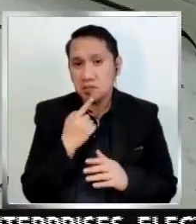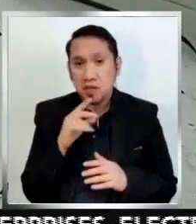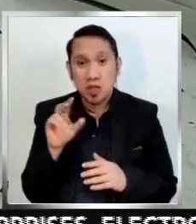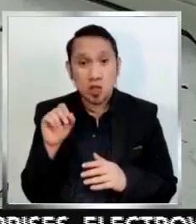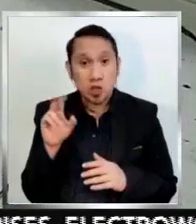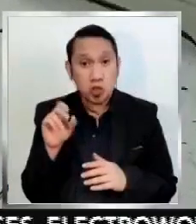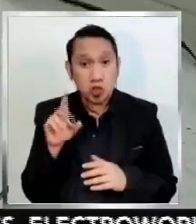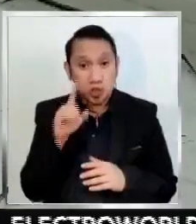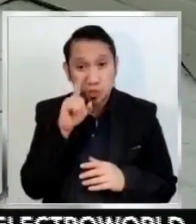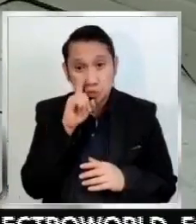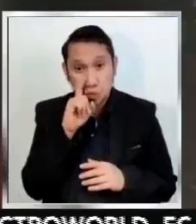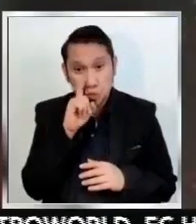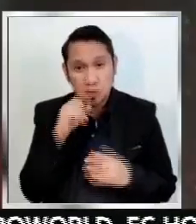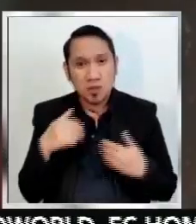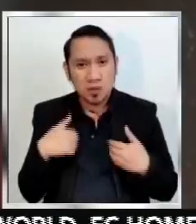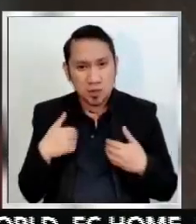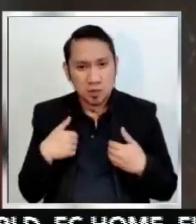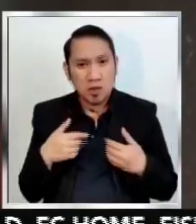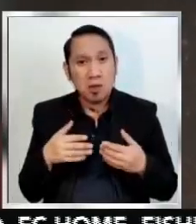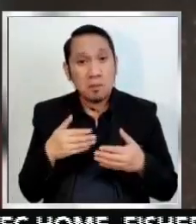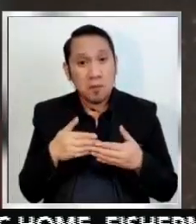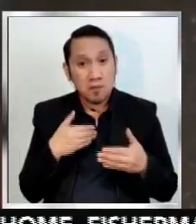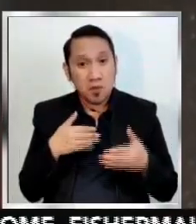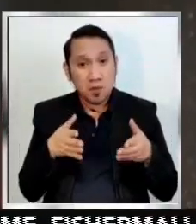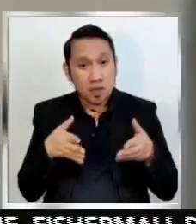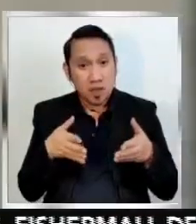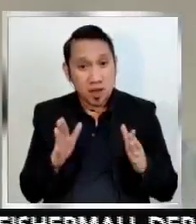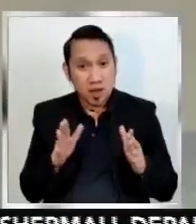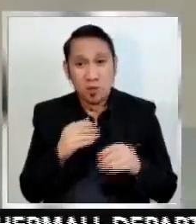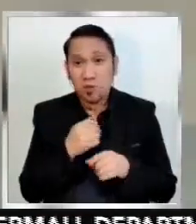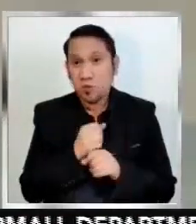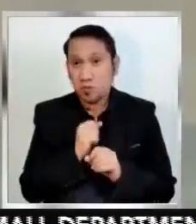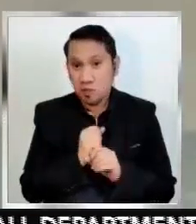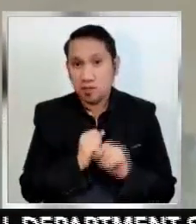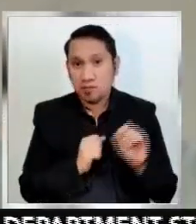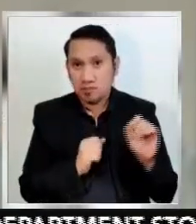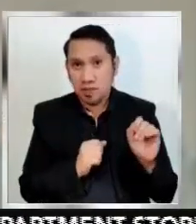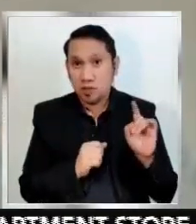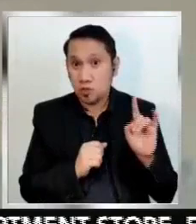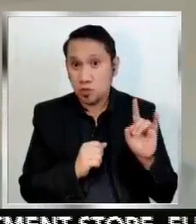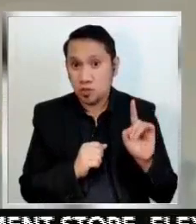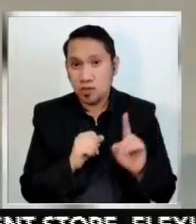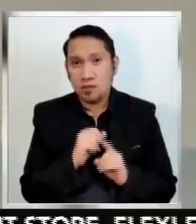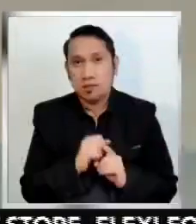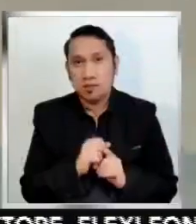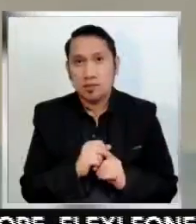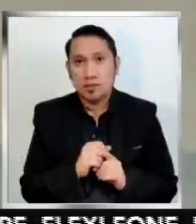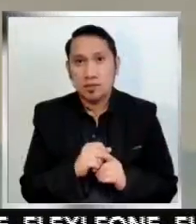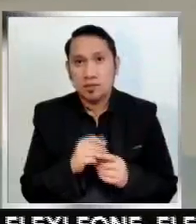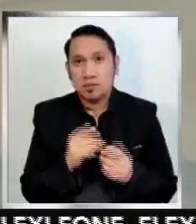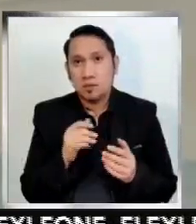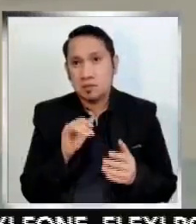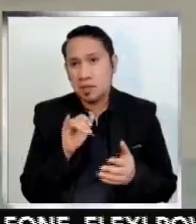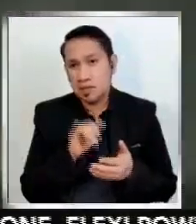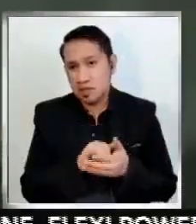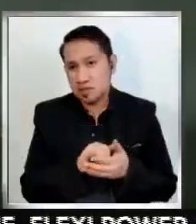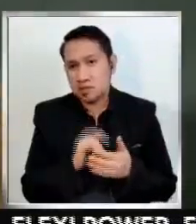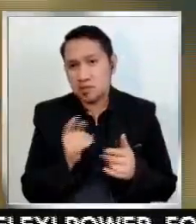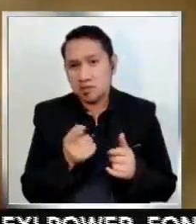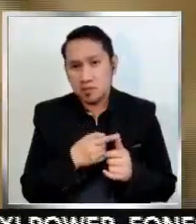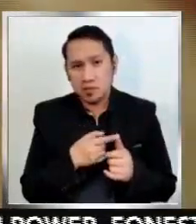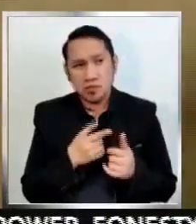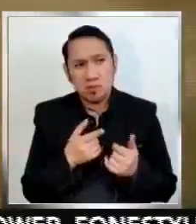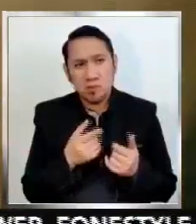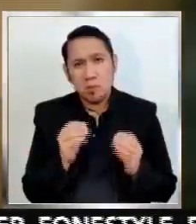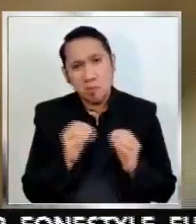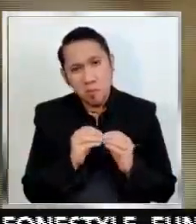bata bago ito payagang makalika ng account. One layer lang kasi yun, di ba? Parang beyond that,